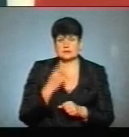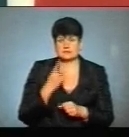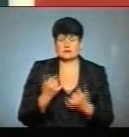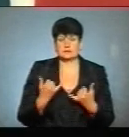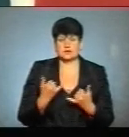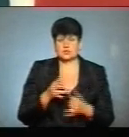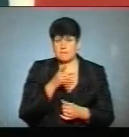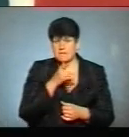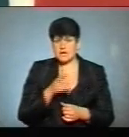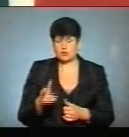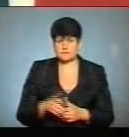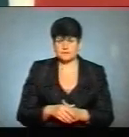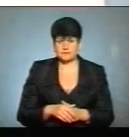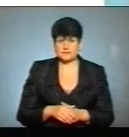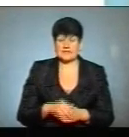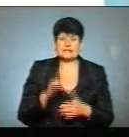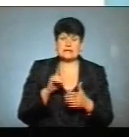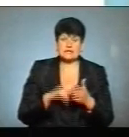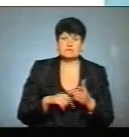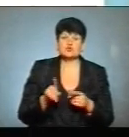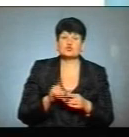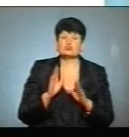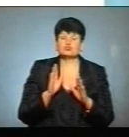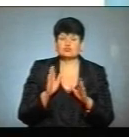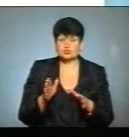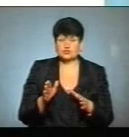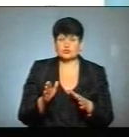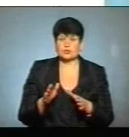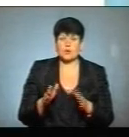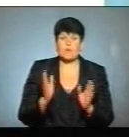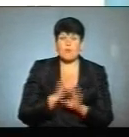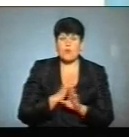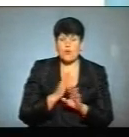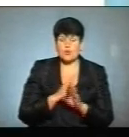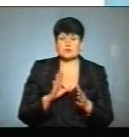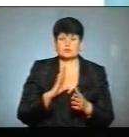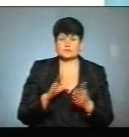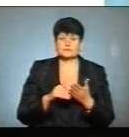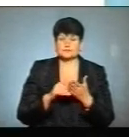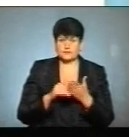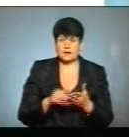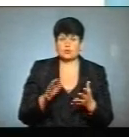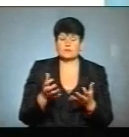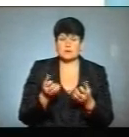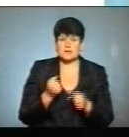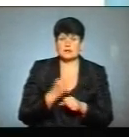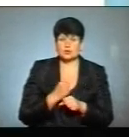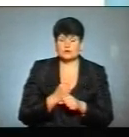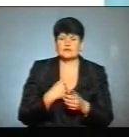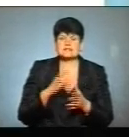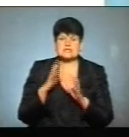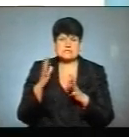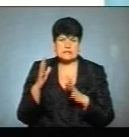весняний період? Надіємося, що будуть у нас, по-перше, погода сприятлива, будуть брати на роботу, у нас сади є, у нас є